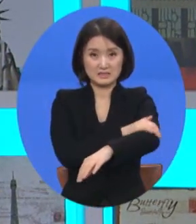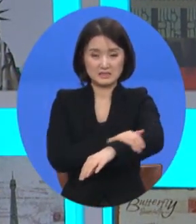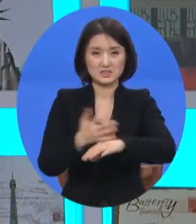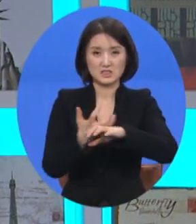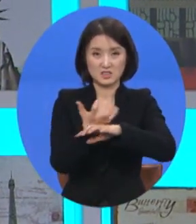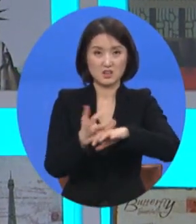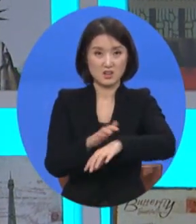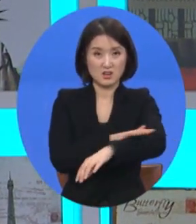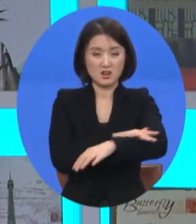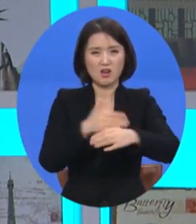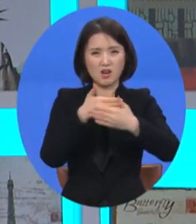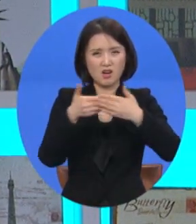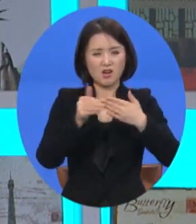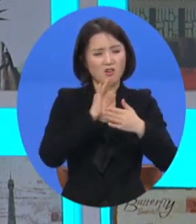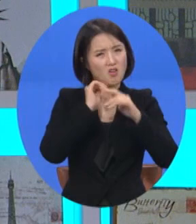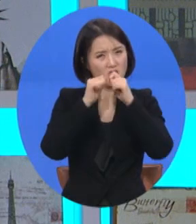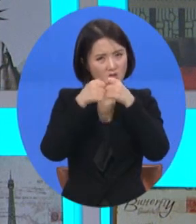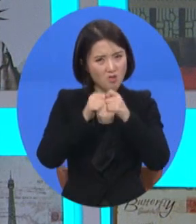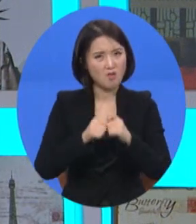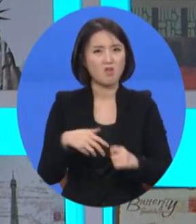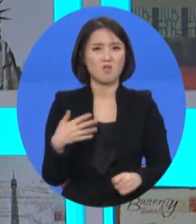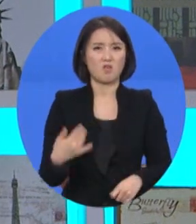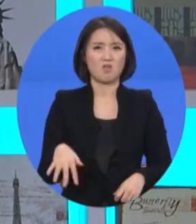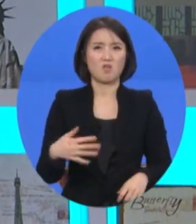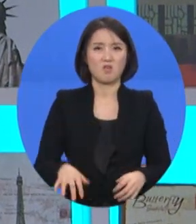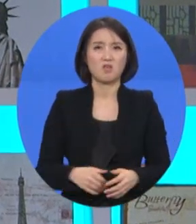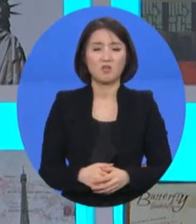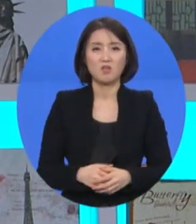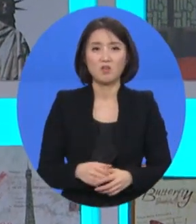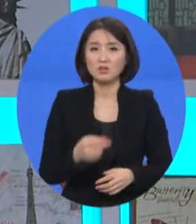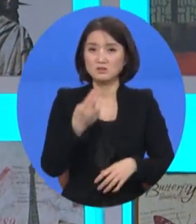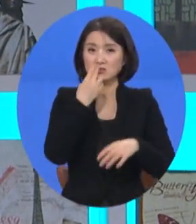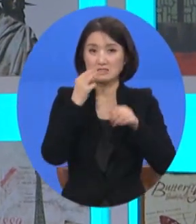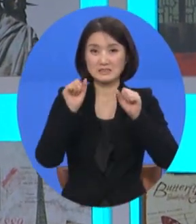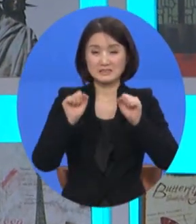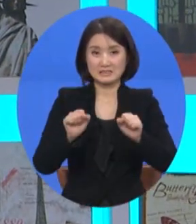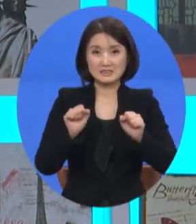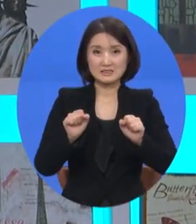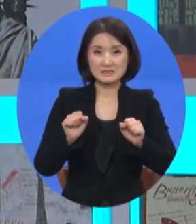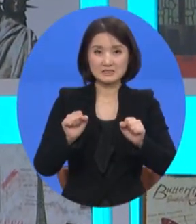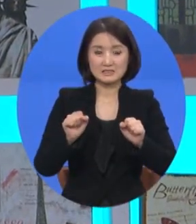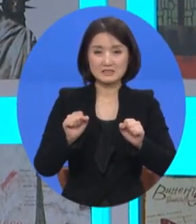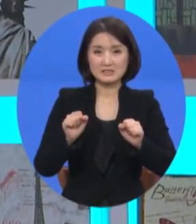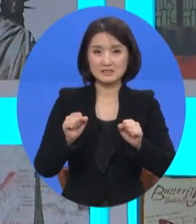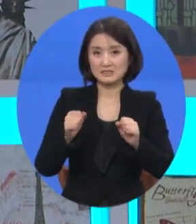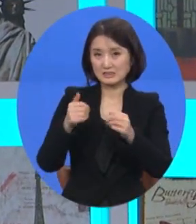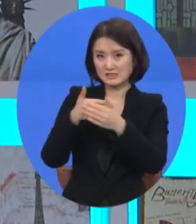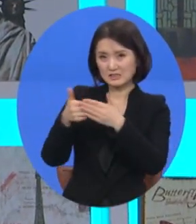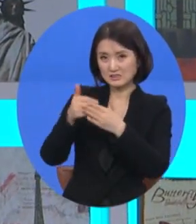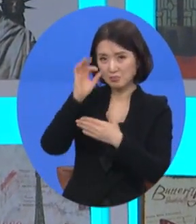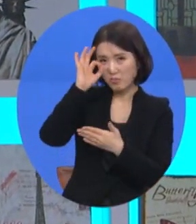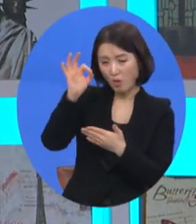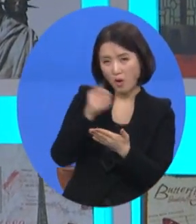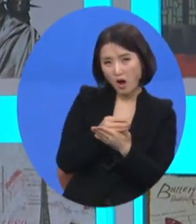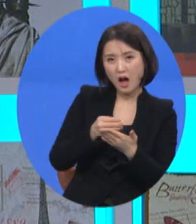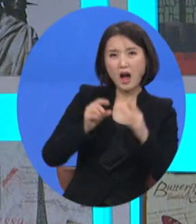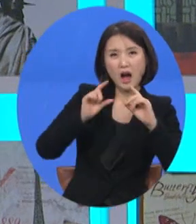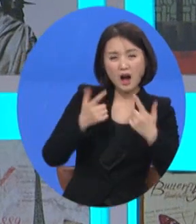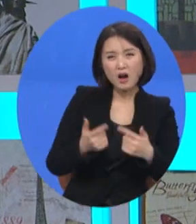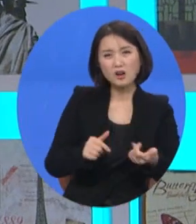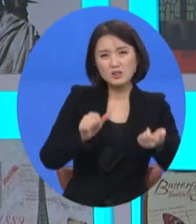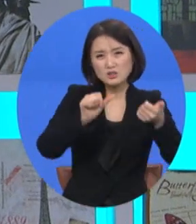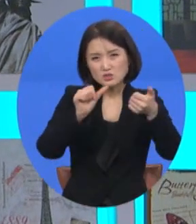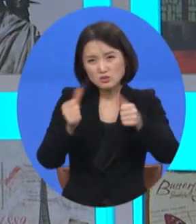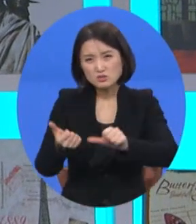선명하게 그렸습니다 살아있는 호랑이나 표범을 그리지 않고 죽은 표범의 그것도 가족을